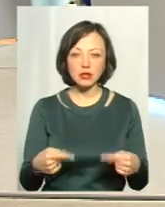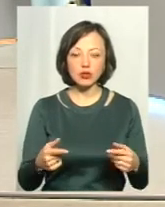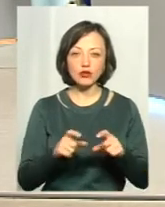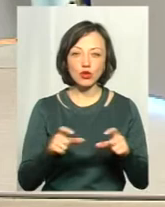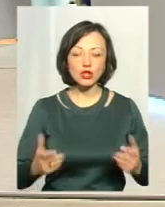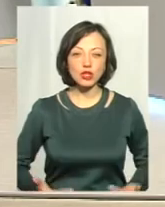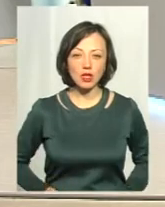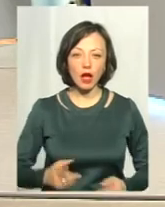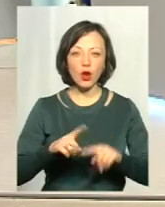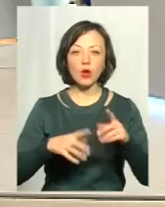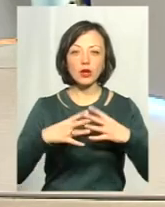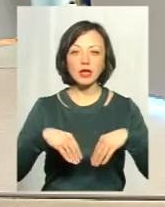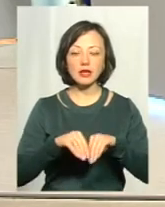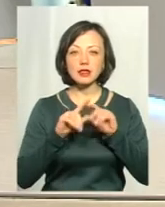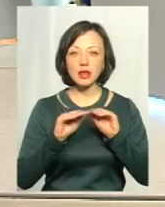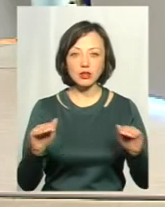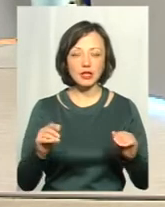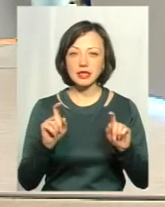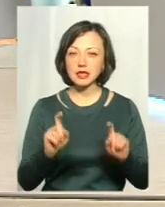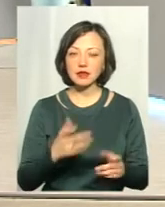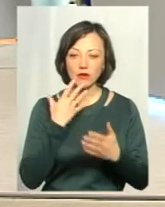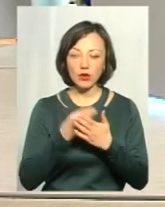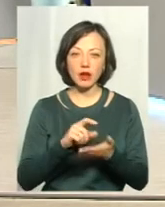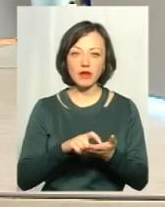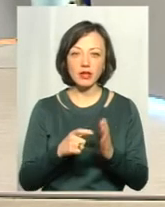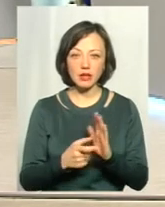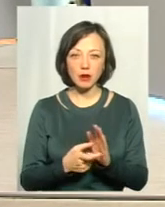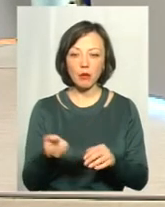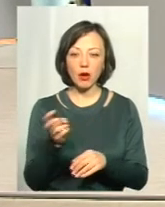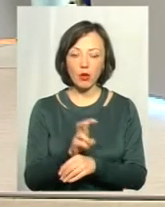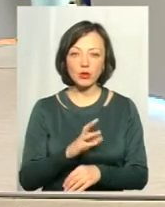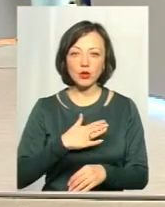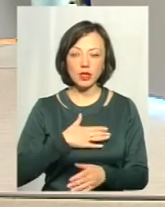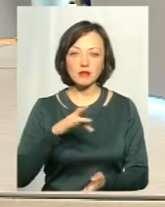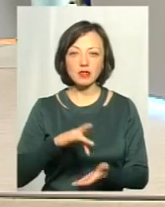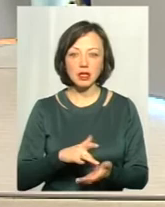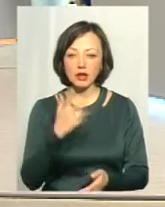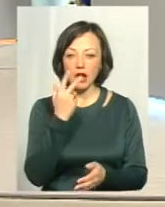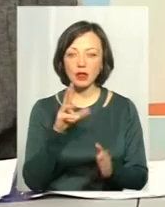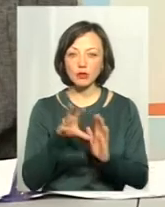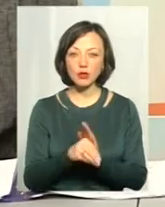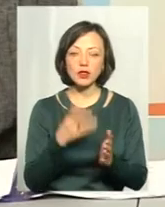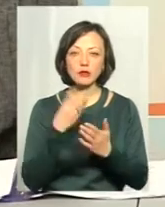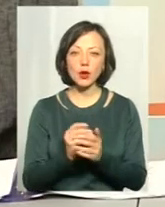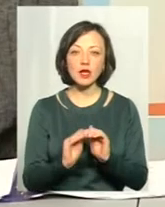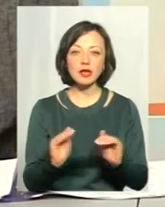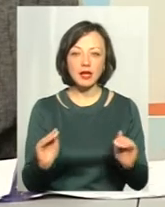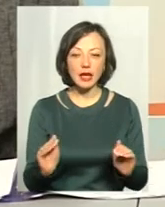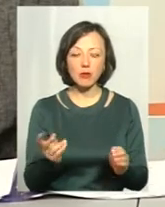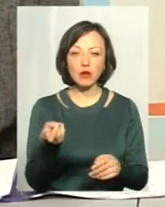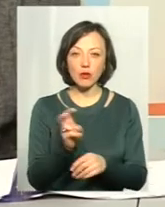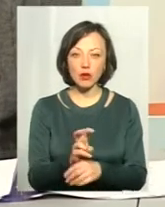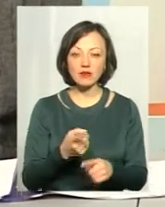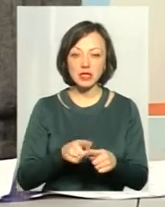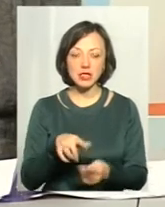«Школа життя» і «Родини затишок». Не сидіть в своїх квартирах. Приходьте до нас в центр, адаптуйте своїх дітей, адже діти, які приходять